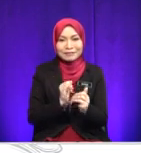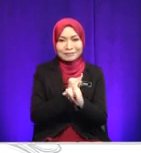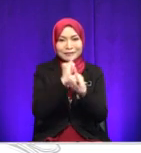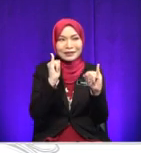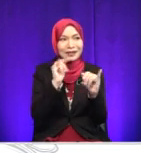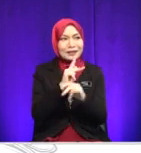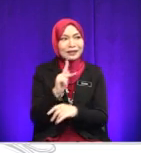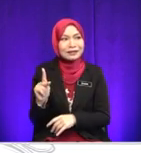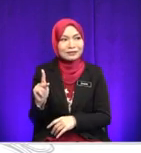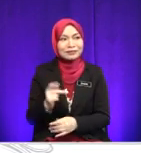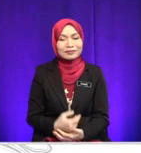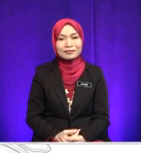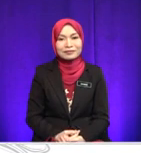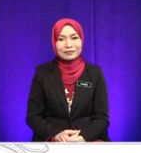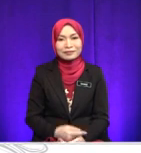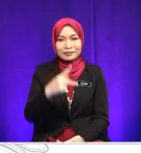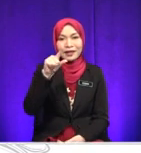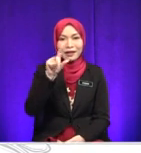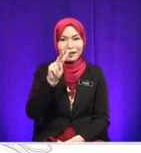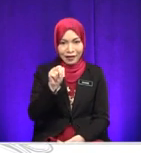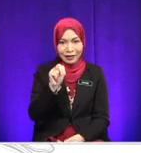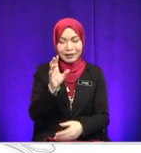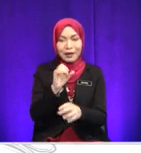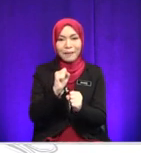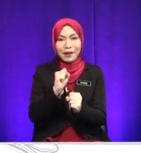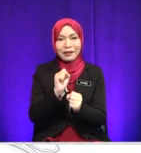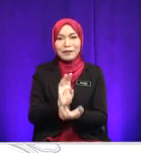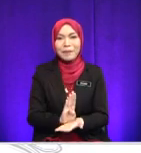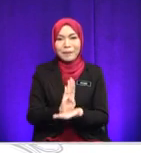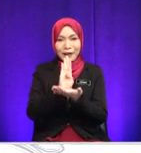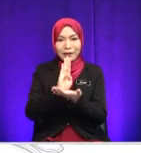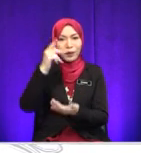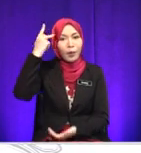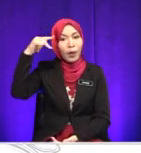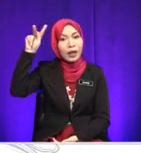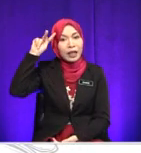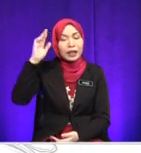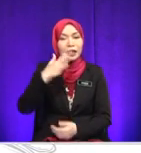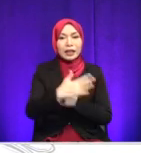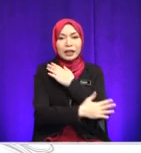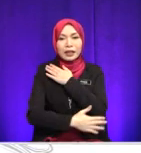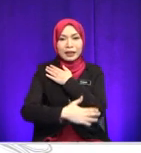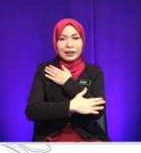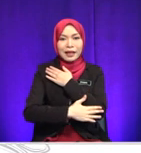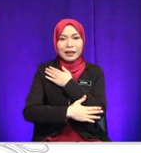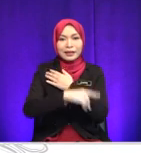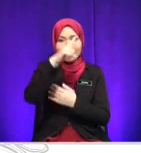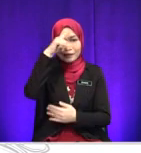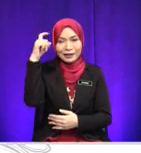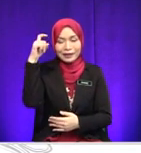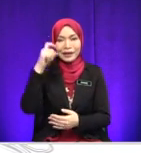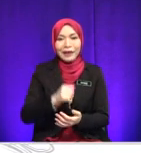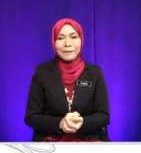Silakan. Kementerian Luar Negeri dapat membantu kestabilan politik negara. Hal ini kerana hubungan baik pemimpin dengan pemimpin negara